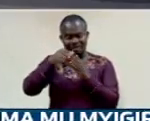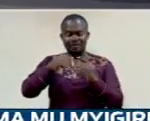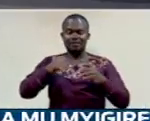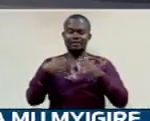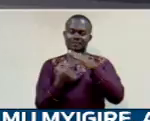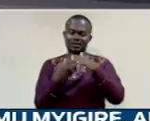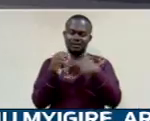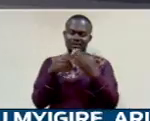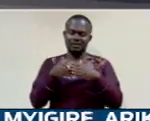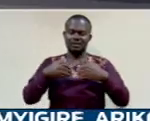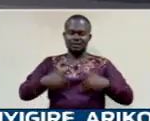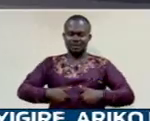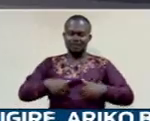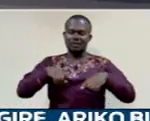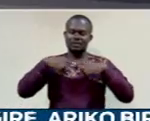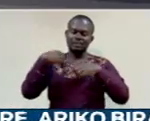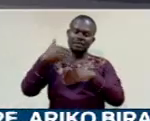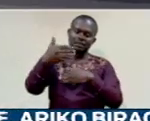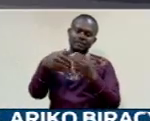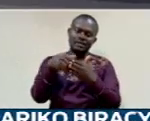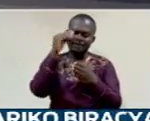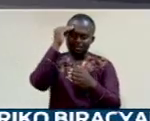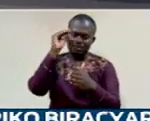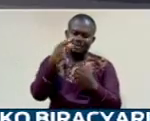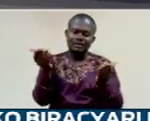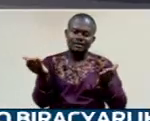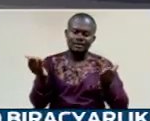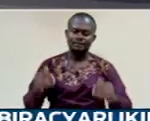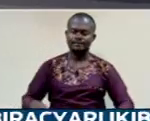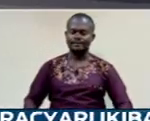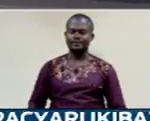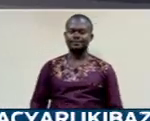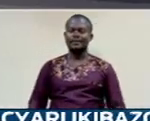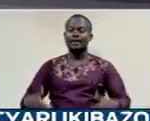mimerere yabo, ya miterere yabo y'ubuzima bwa buri munsi, ubutumwa mwabaha ni ubuhe, Minisitiri?